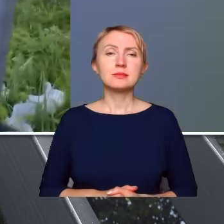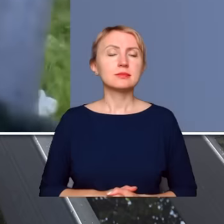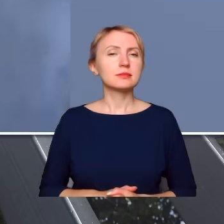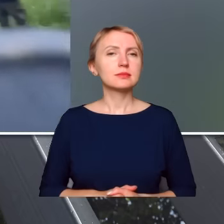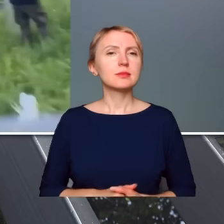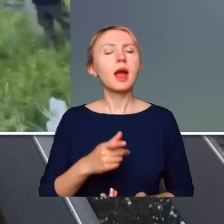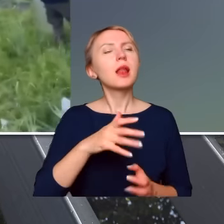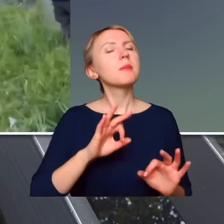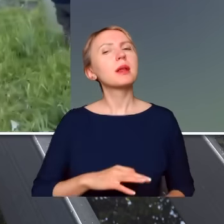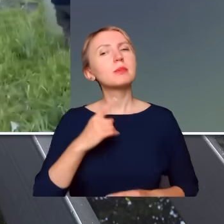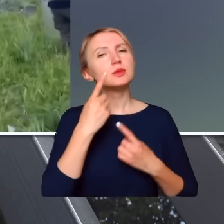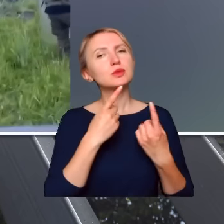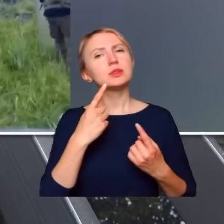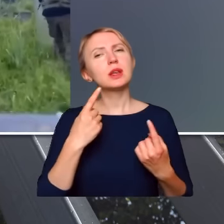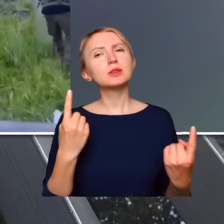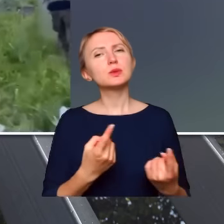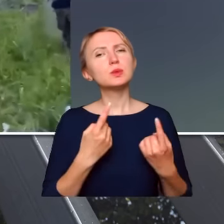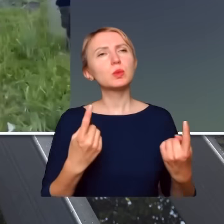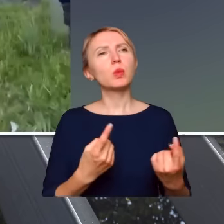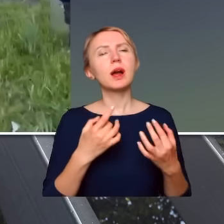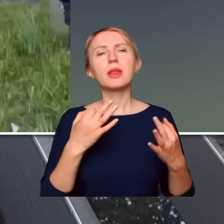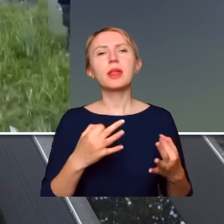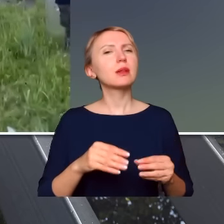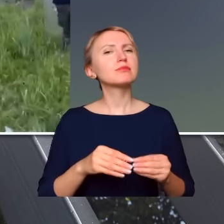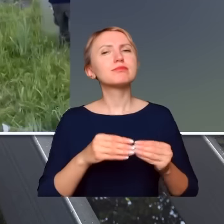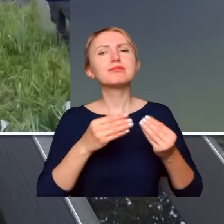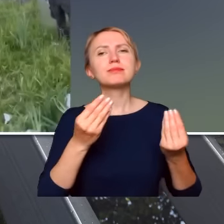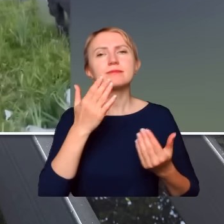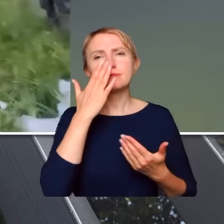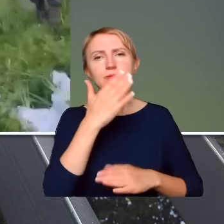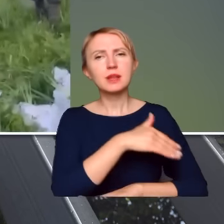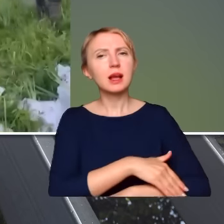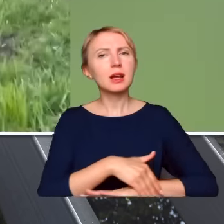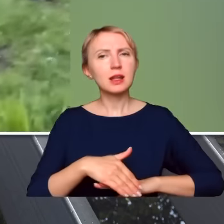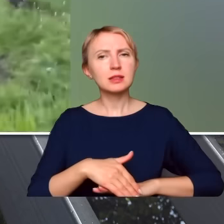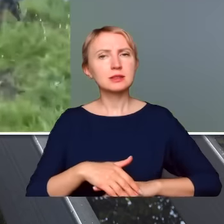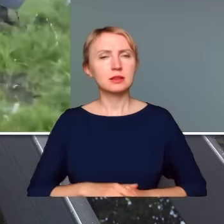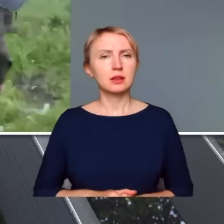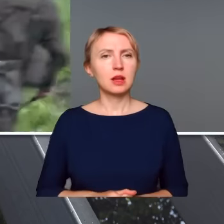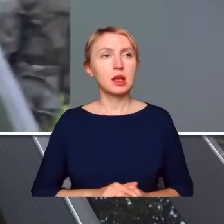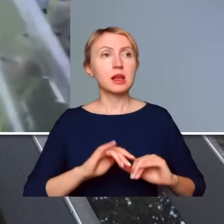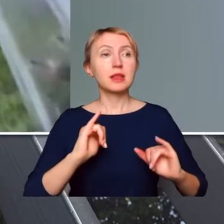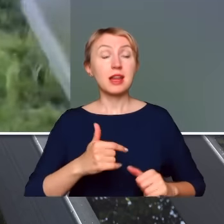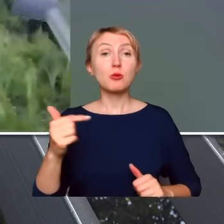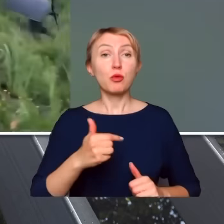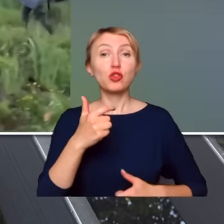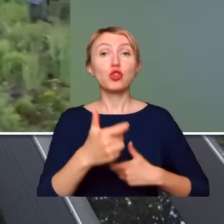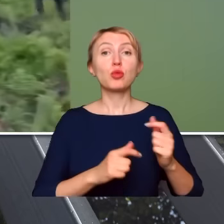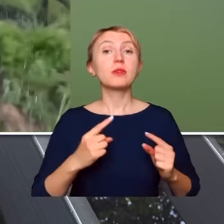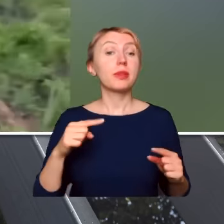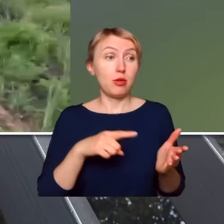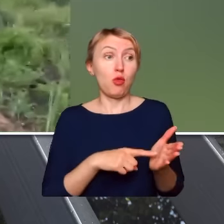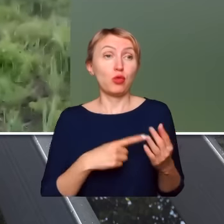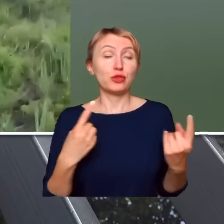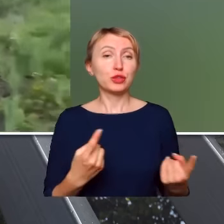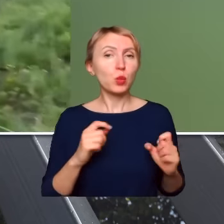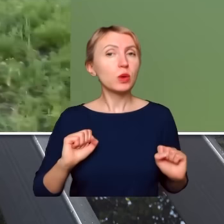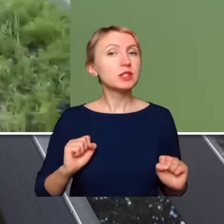zdaniem ta sytuacja może się w tej chwili rozwinąć na naszej granicy? Jakie powinny być podjęte w takiej sytuacji